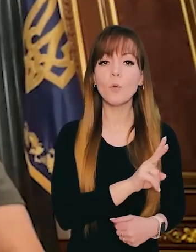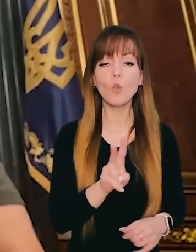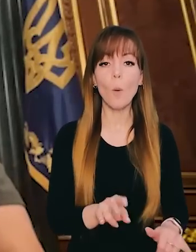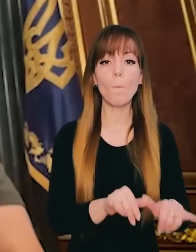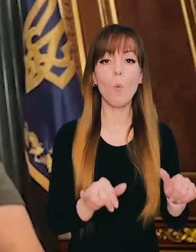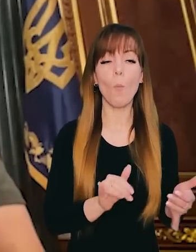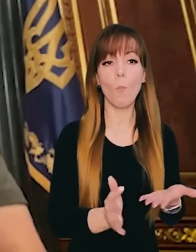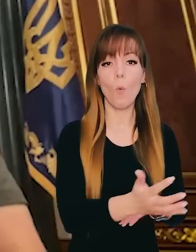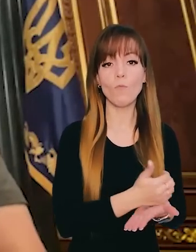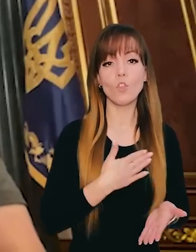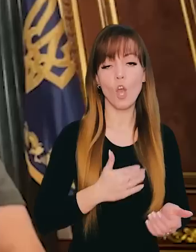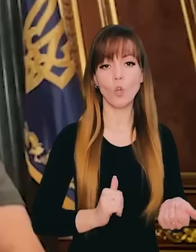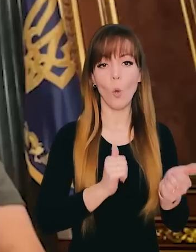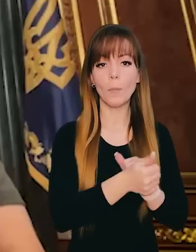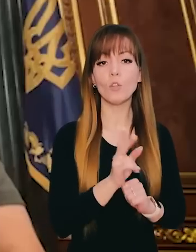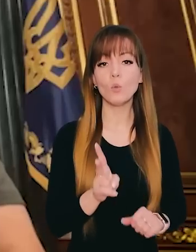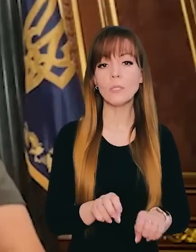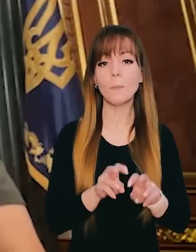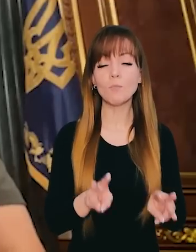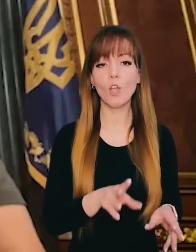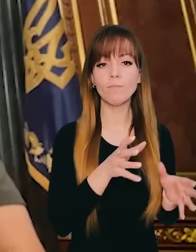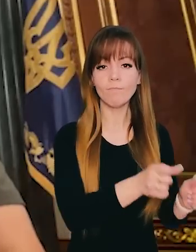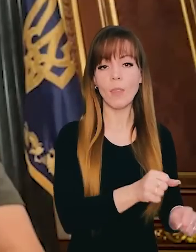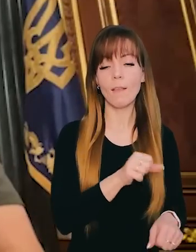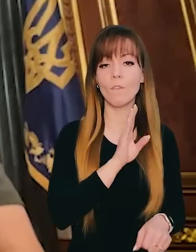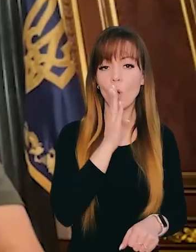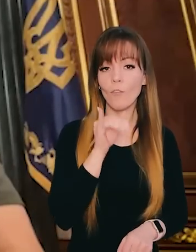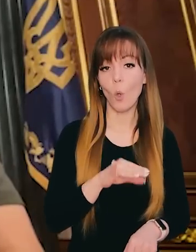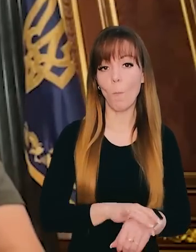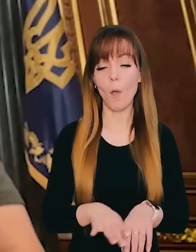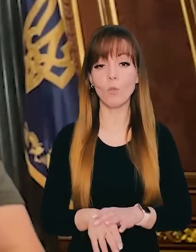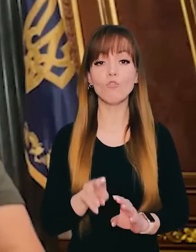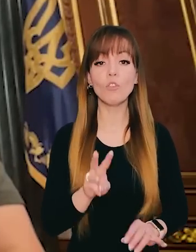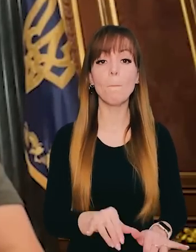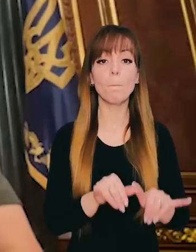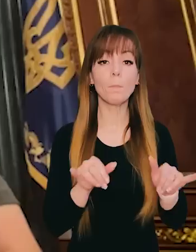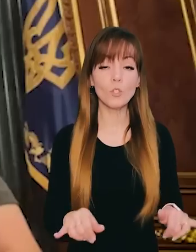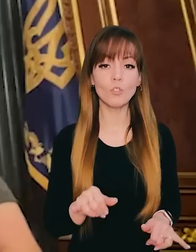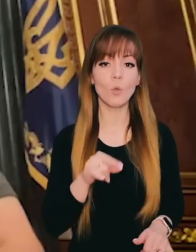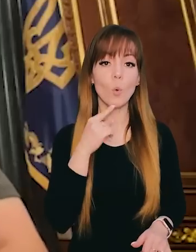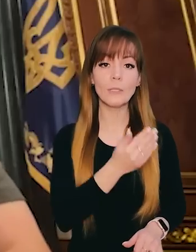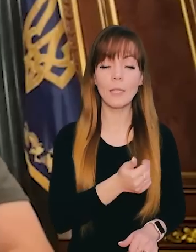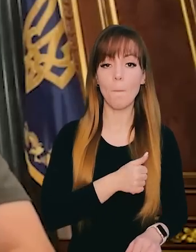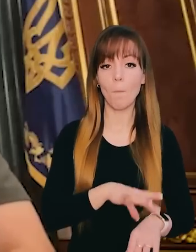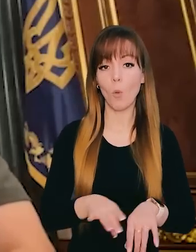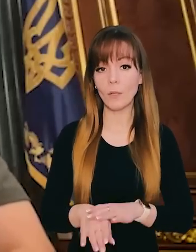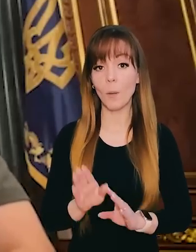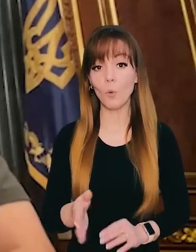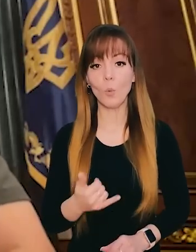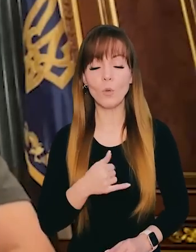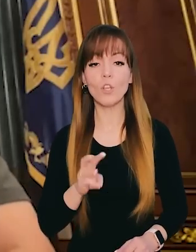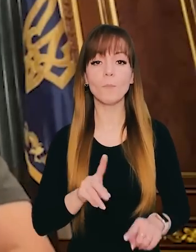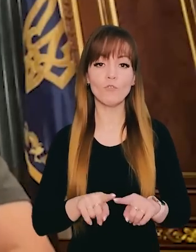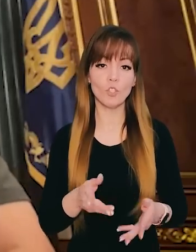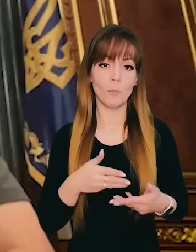тим хто поповнює наш обмінний фонд Хто забезпечує взяття ворогів у полон чим більше російських полонених буде у нас